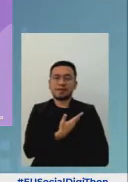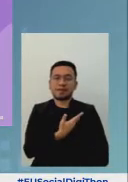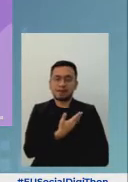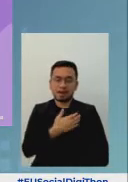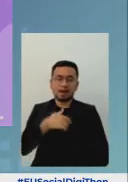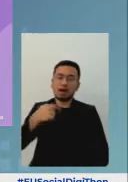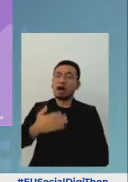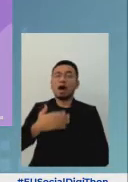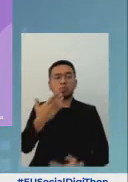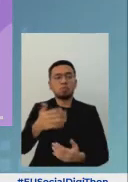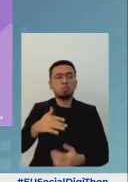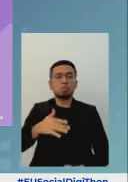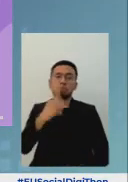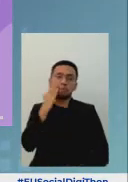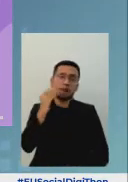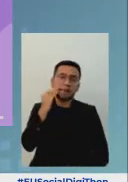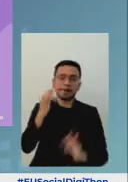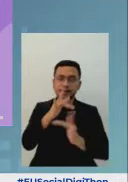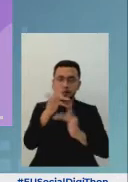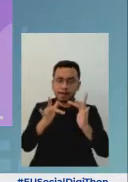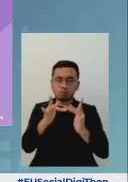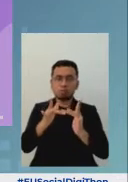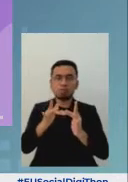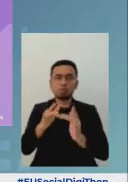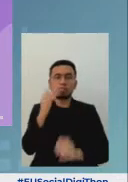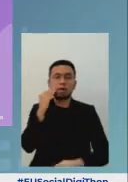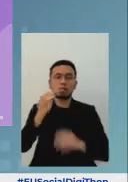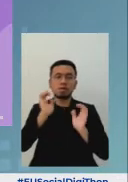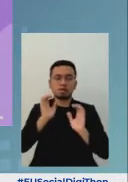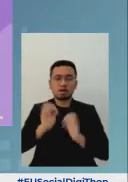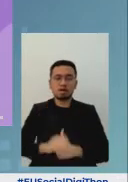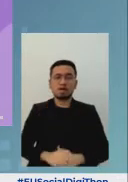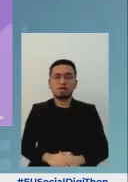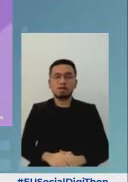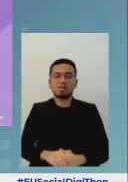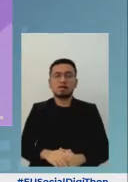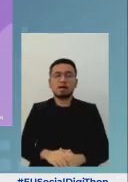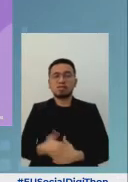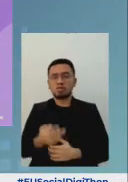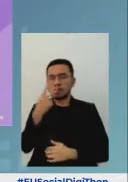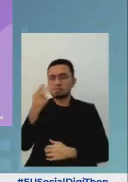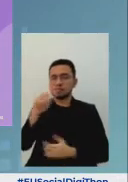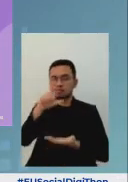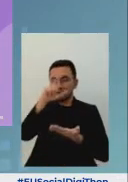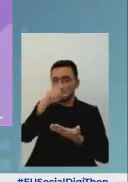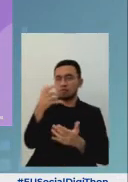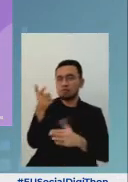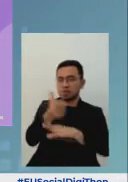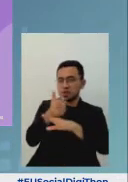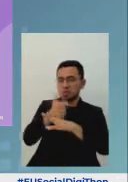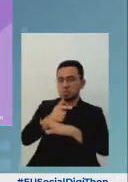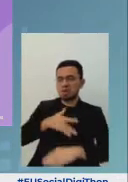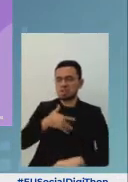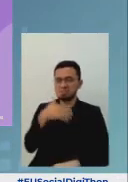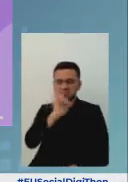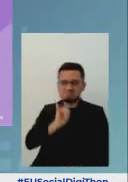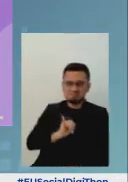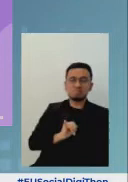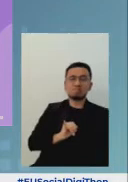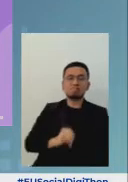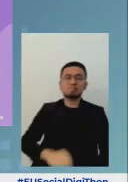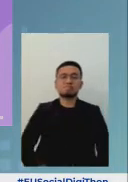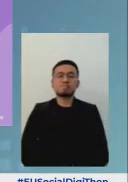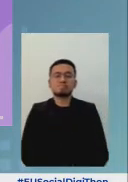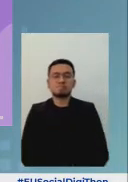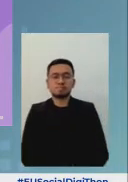berinternet ria. Ada yang karena mendapatkan pesan tidak senonoh, ada gambar atau video yang membuat tidak nyaman, dan lain sebagainya. Next. Terus kemudian